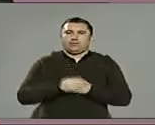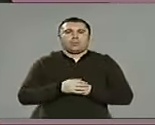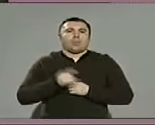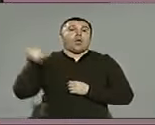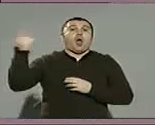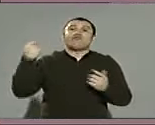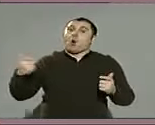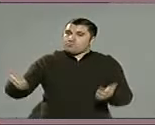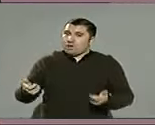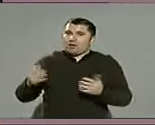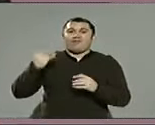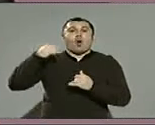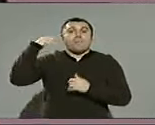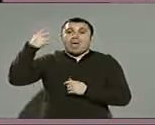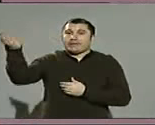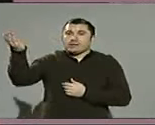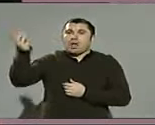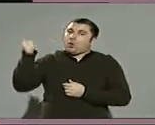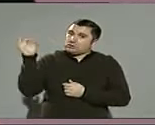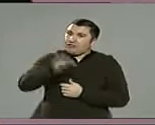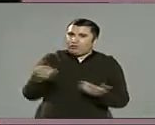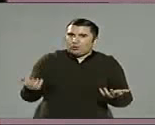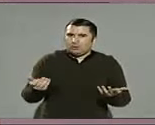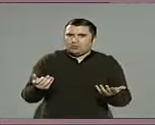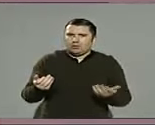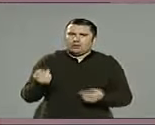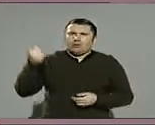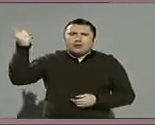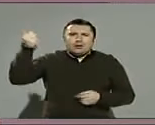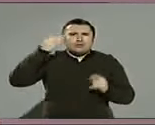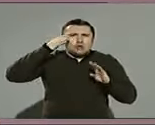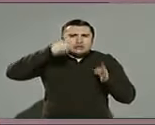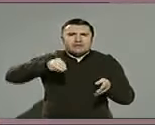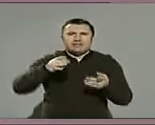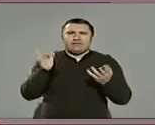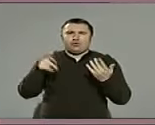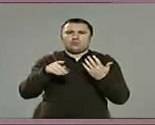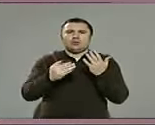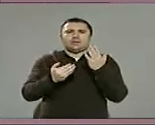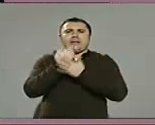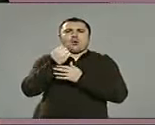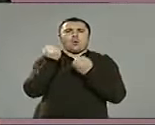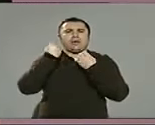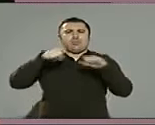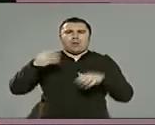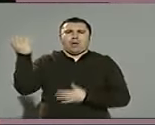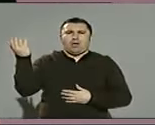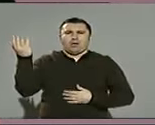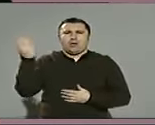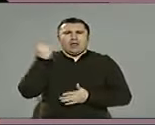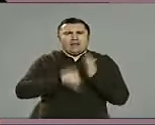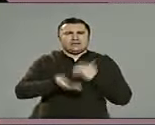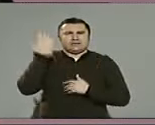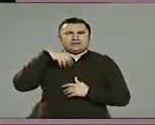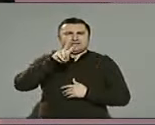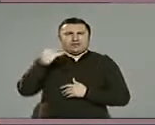Merkel jetzt auch dafür ist, das alles war doch von den Konservativen und den Neoliberalen in den letzten 20 Jahren in Europa gar nicht